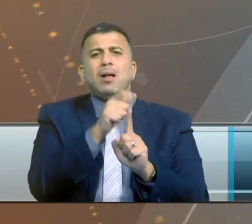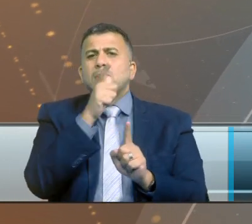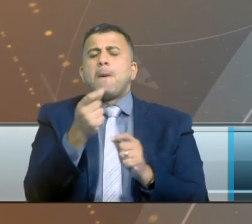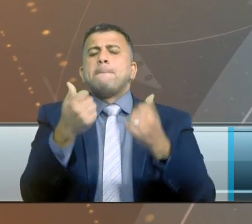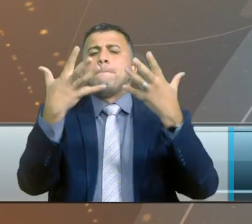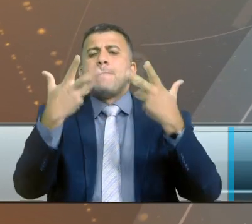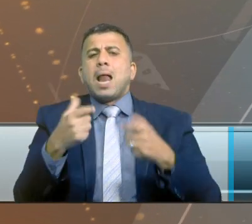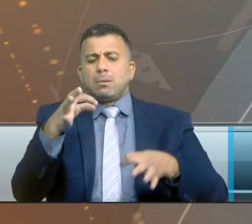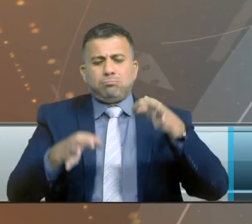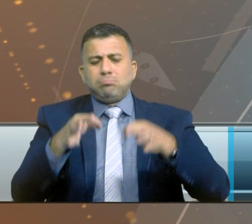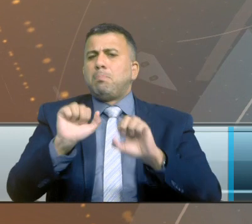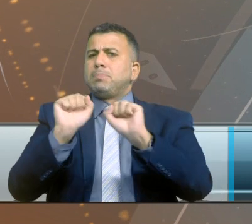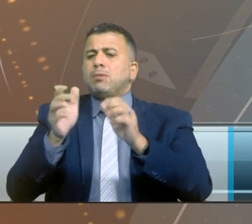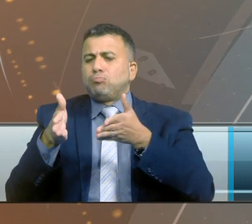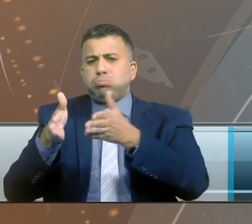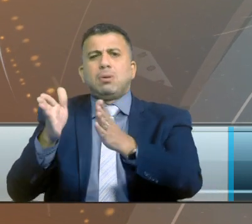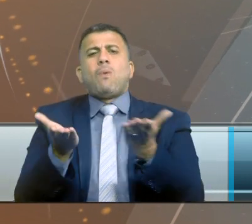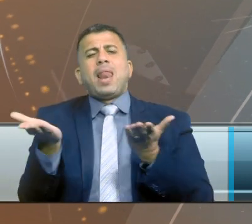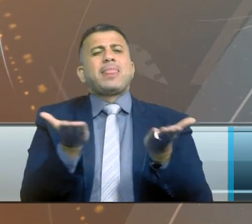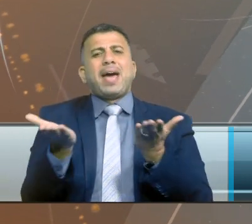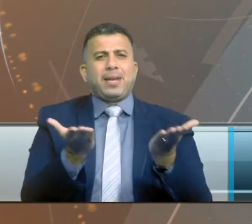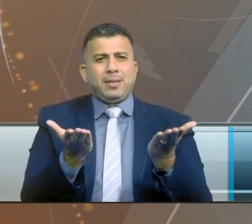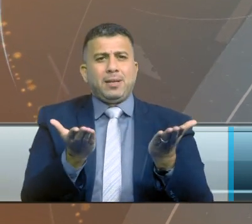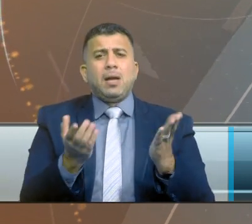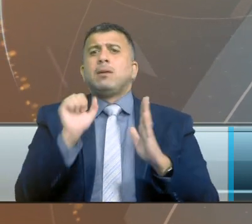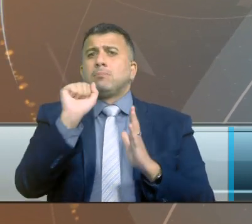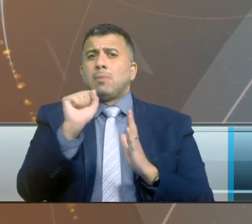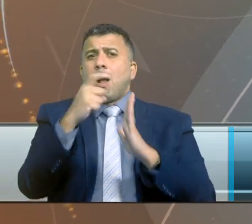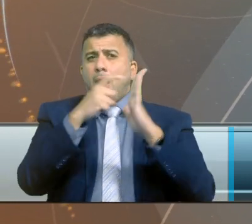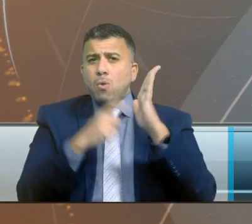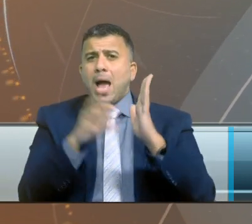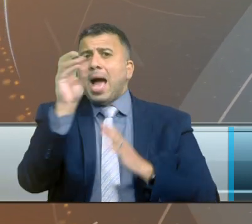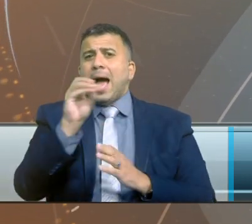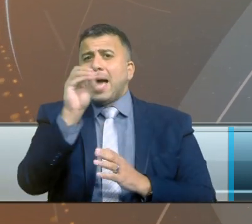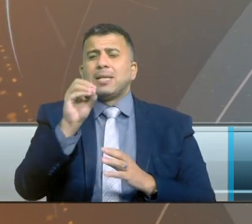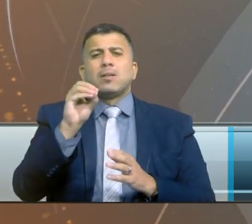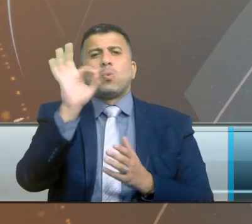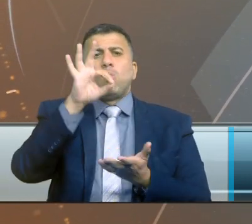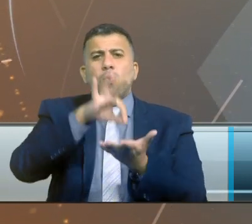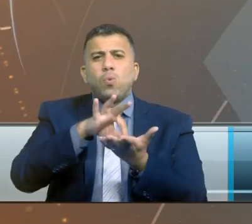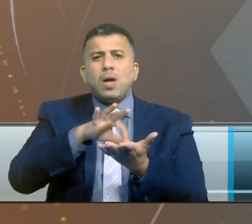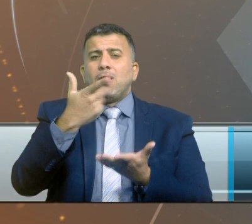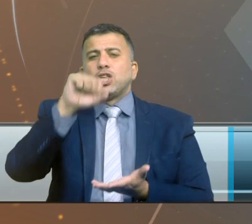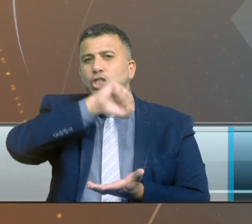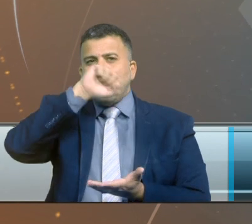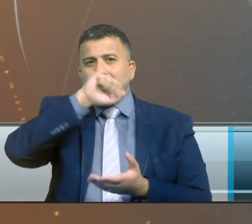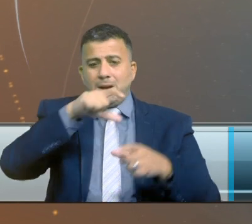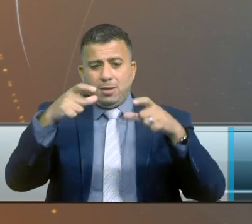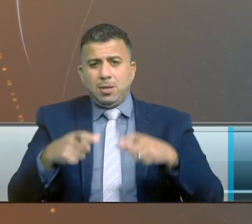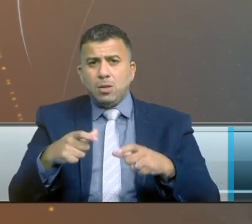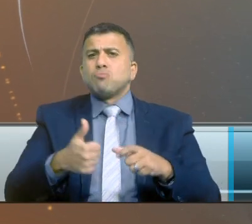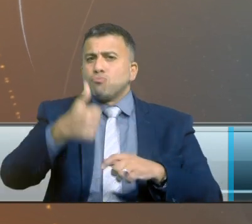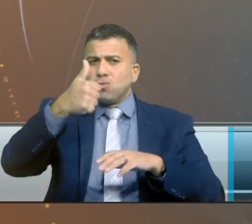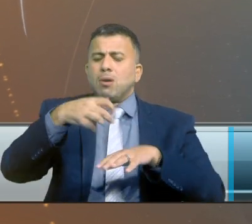ويكون لها الاستقلال المالي والاداري وبحسب المرسوم يكونوا مقر الهيئه الرئيس في مدينه الشارقه